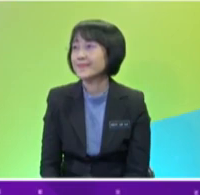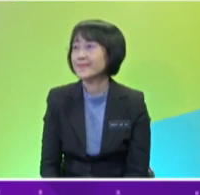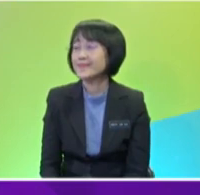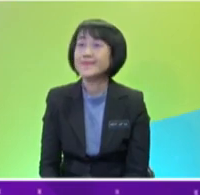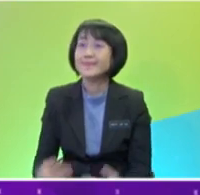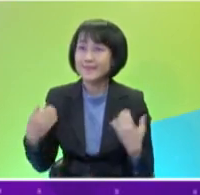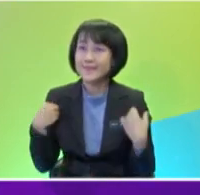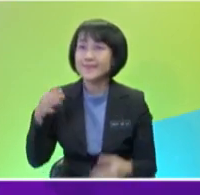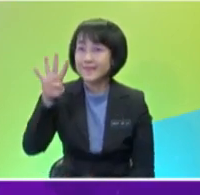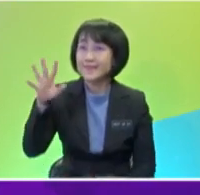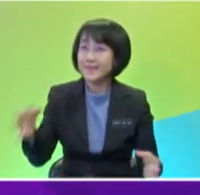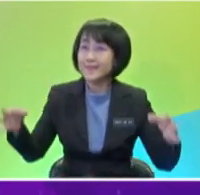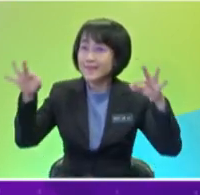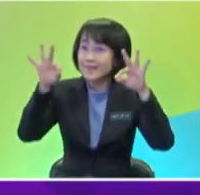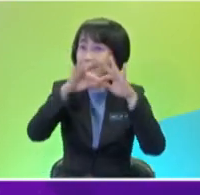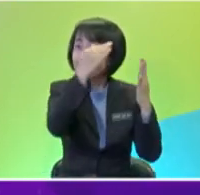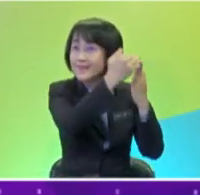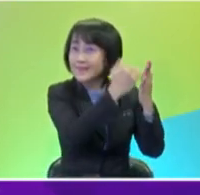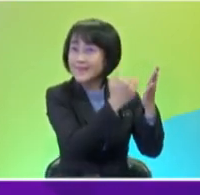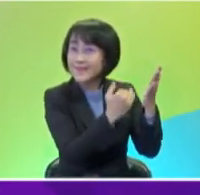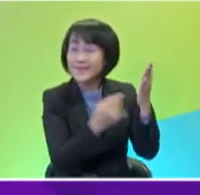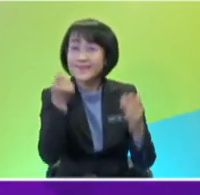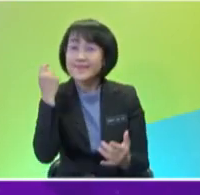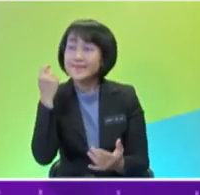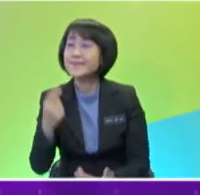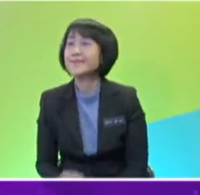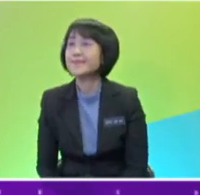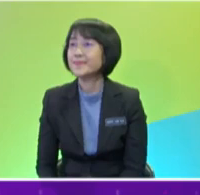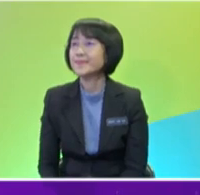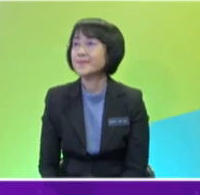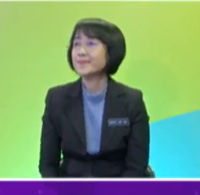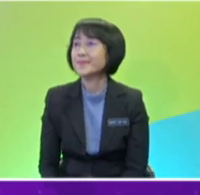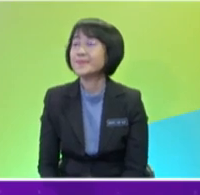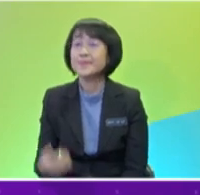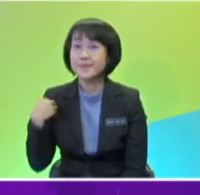kepentingan yang sebenarnya ada banyak lagi tapi ada empat